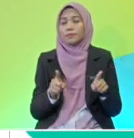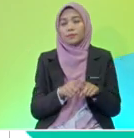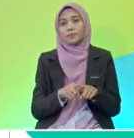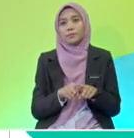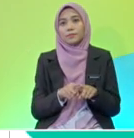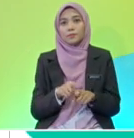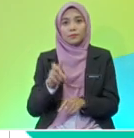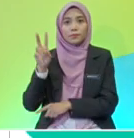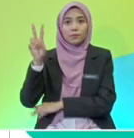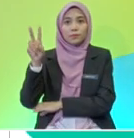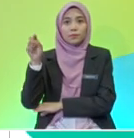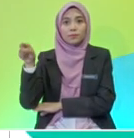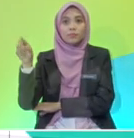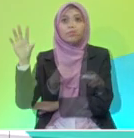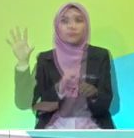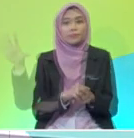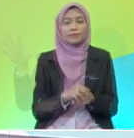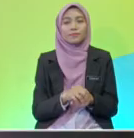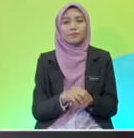perpuluhan 5 juta